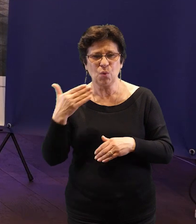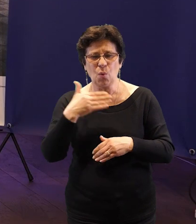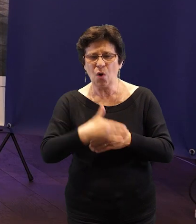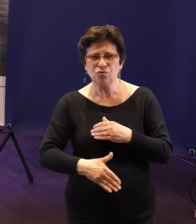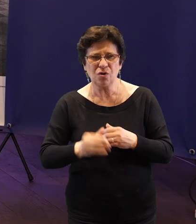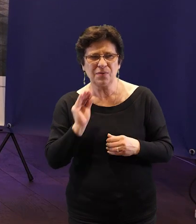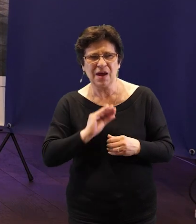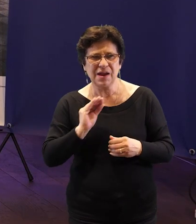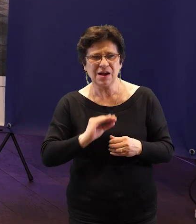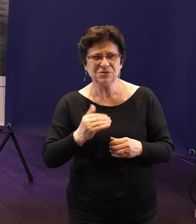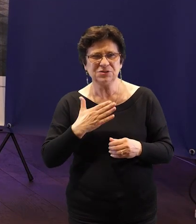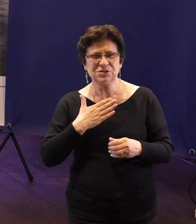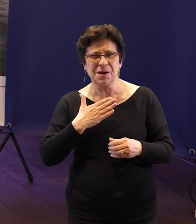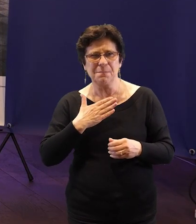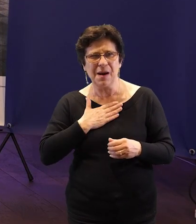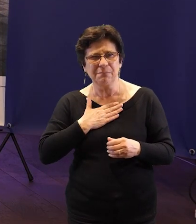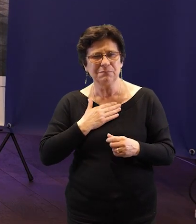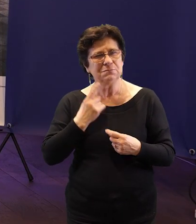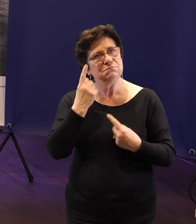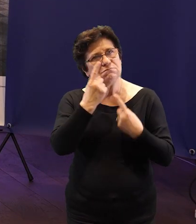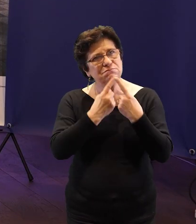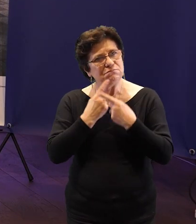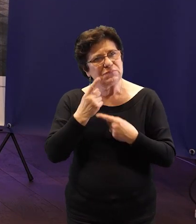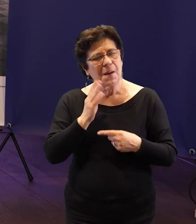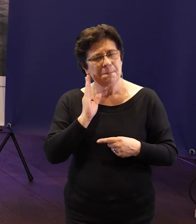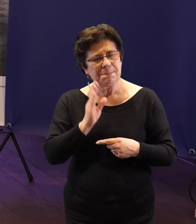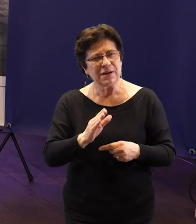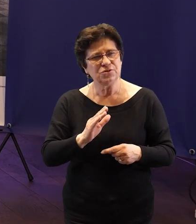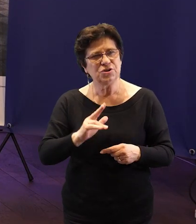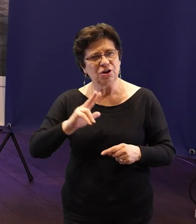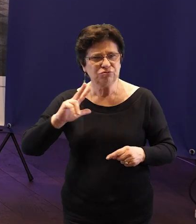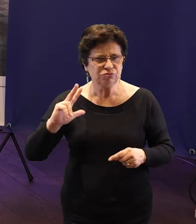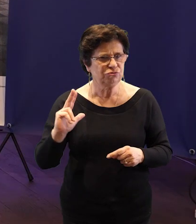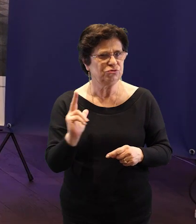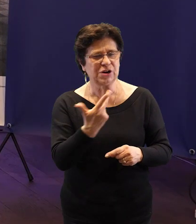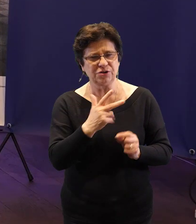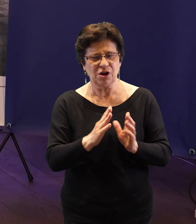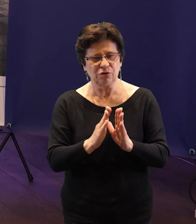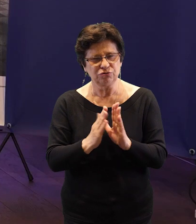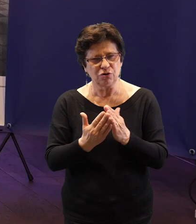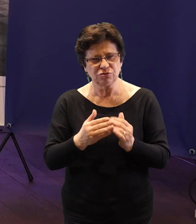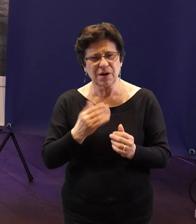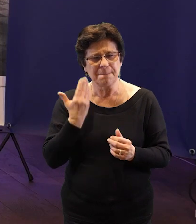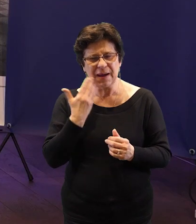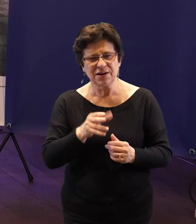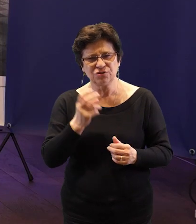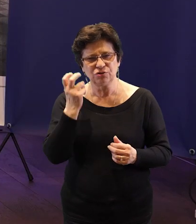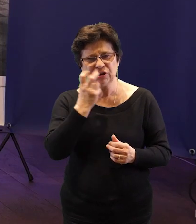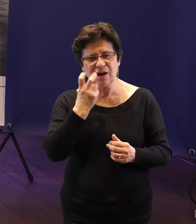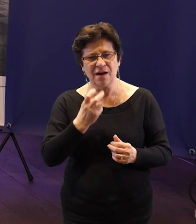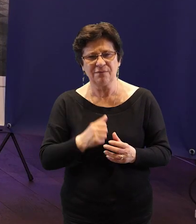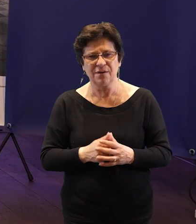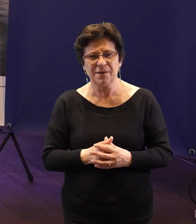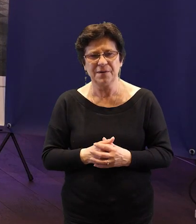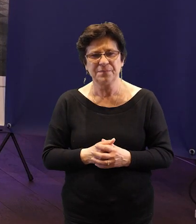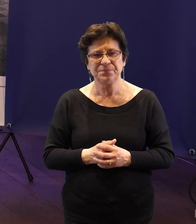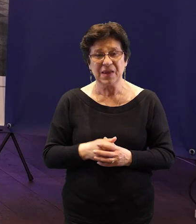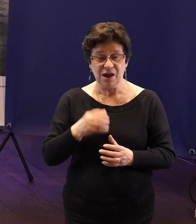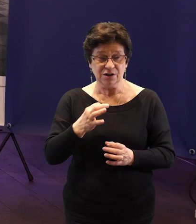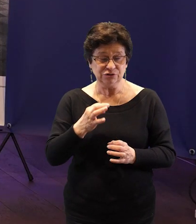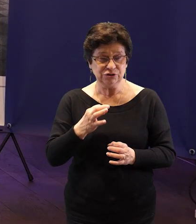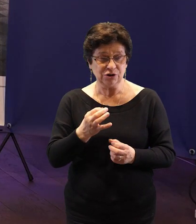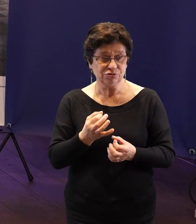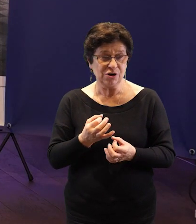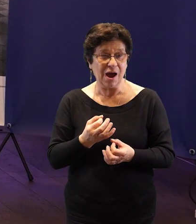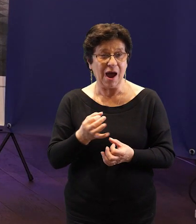wątków, które opiszę w trzecim, ostatnim tomie, chyba takich najciekawszych. Natomiast Akurat nie ta historia, o której Państwu dzisiaj opowiadałem, o